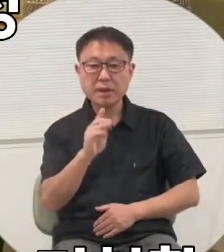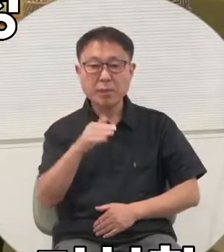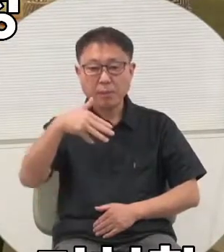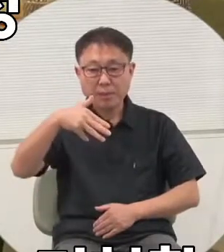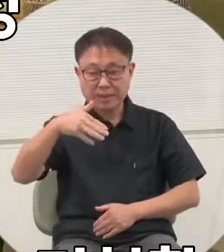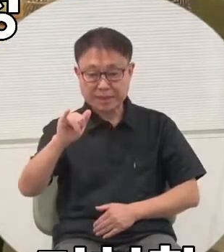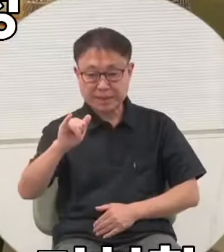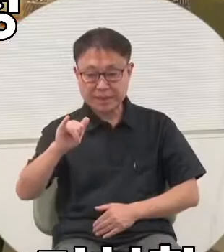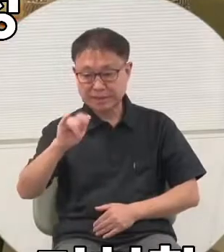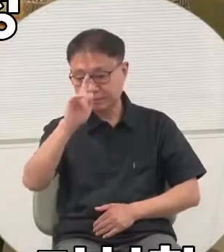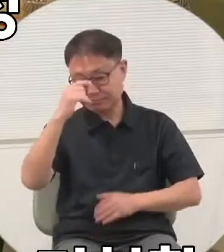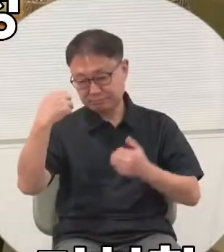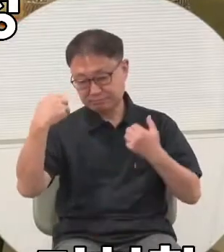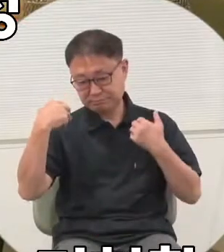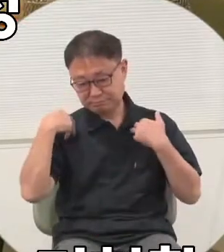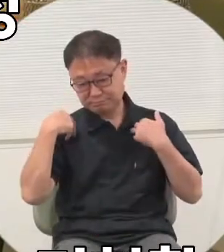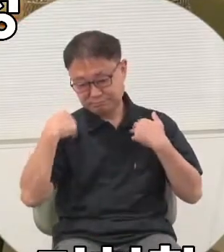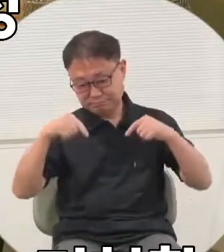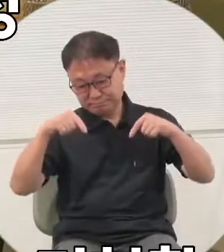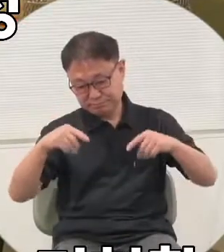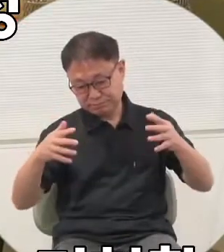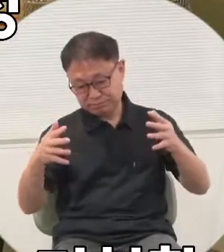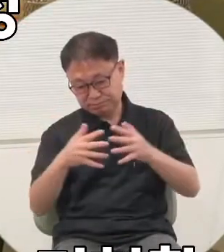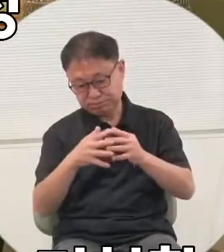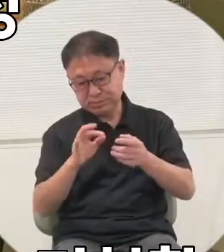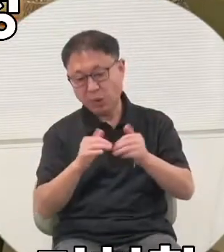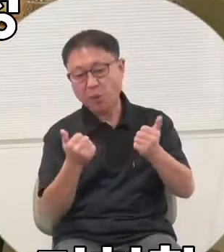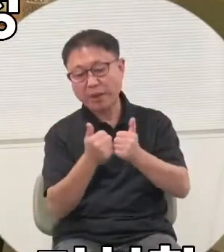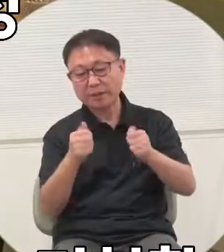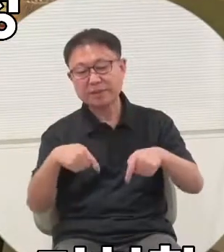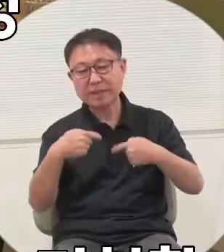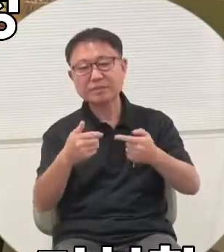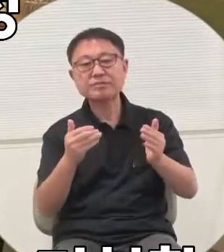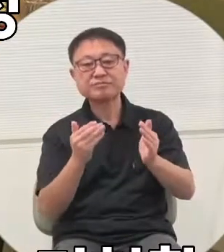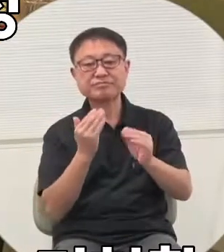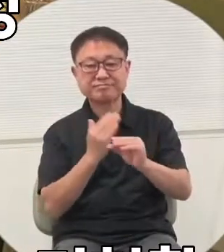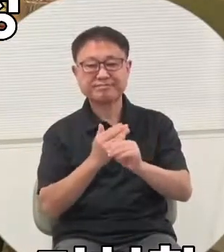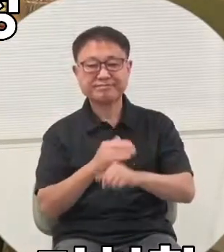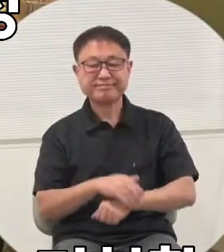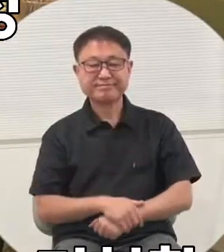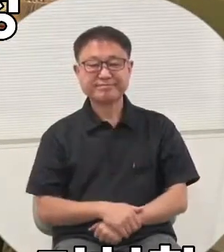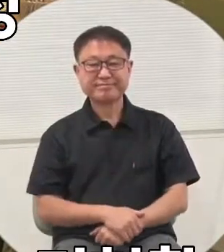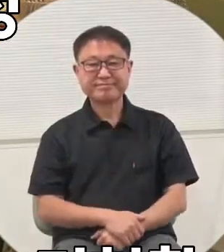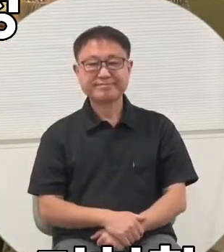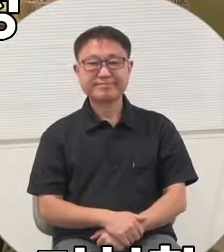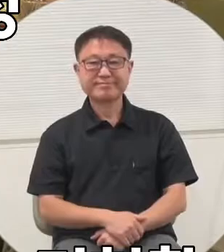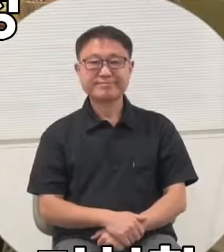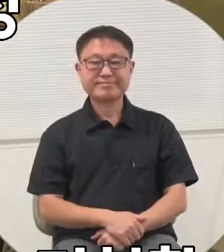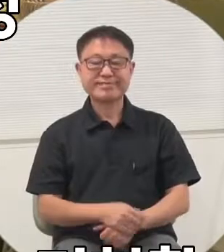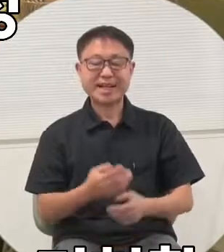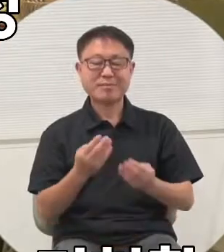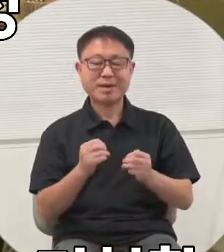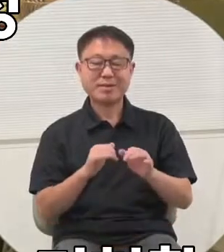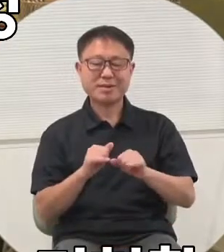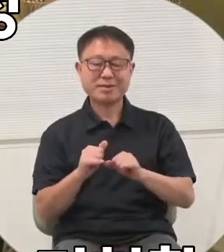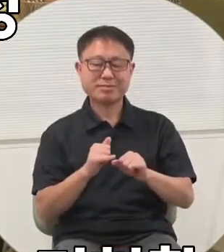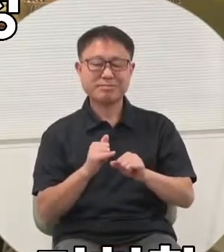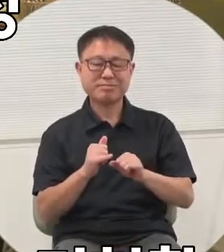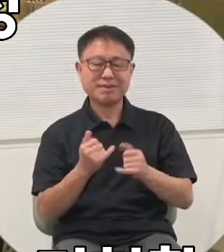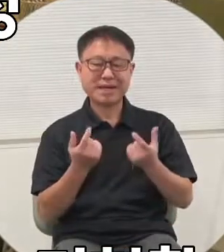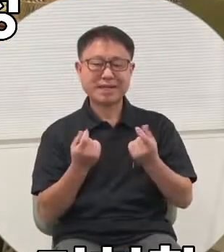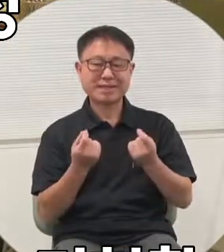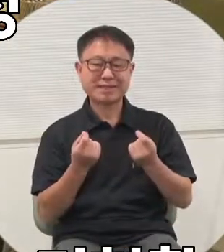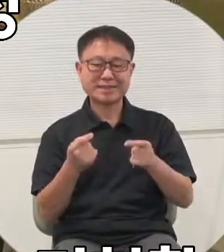그래서 협치 회의도 좀 같이 하고 있습니다. 네네. 네, 많은 활동을 또 지역에서 같이